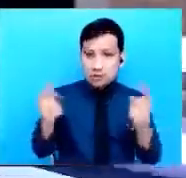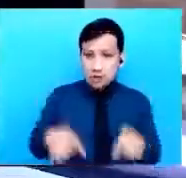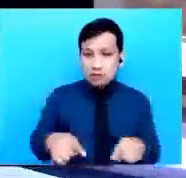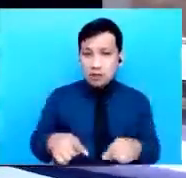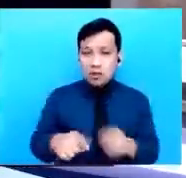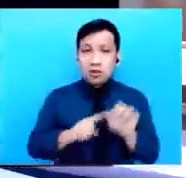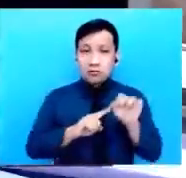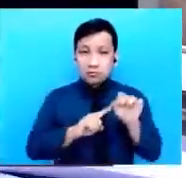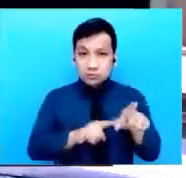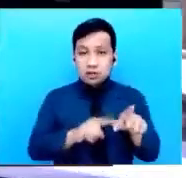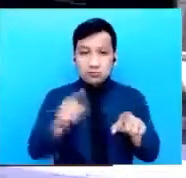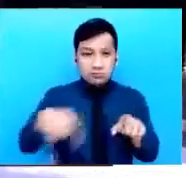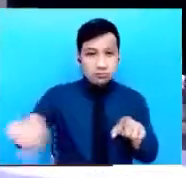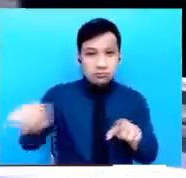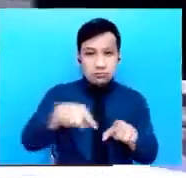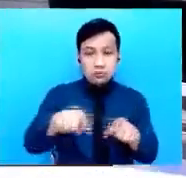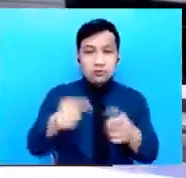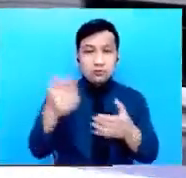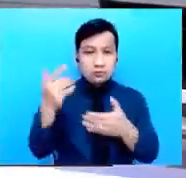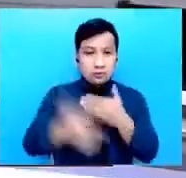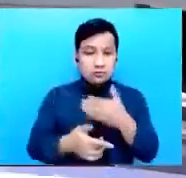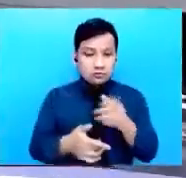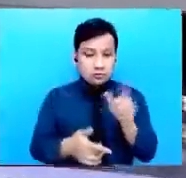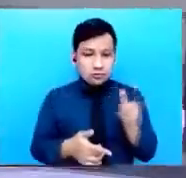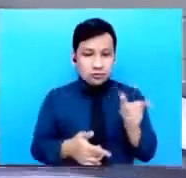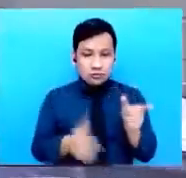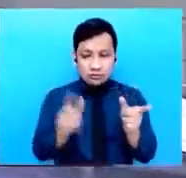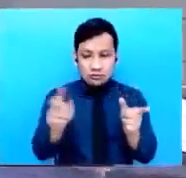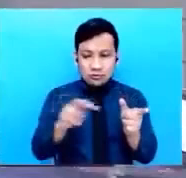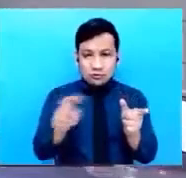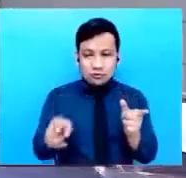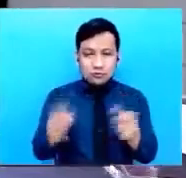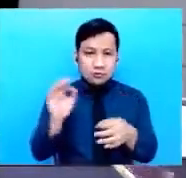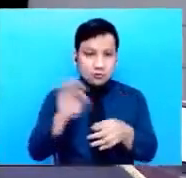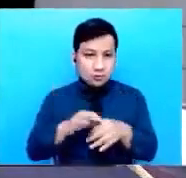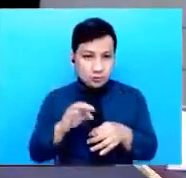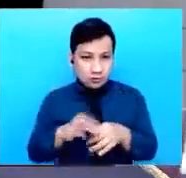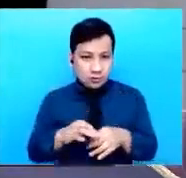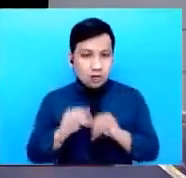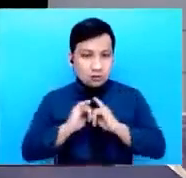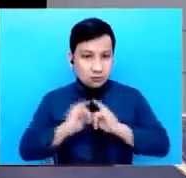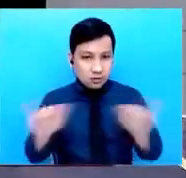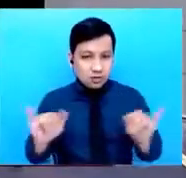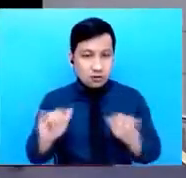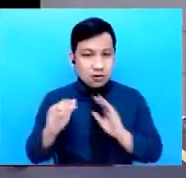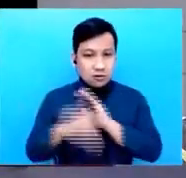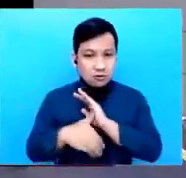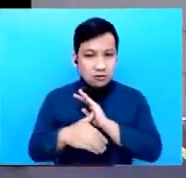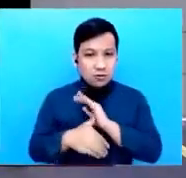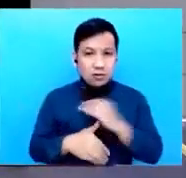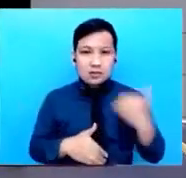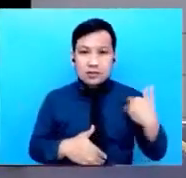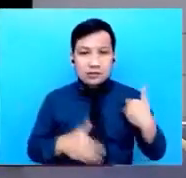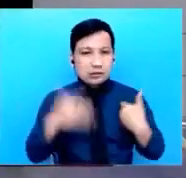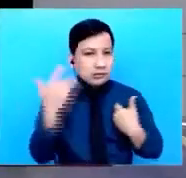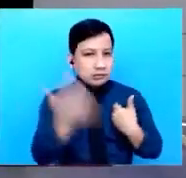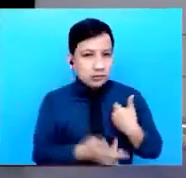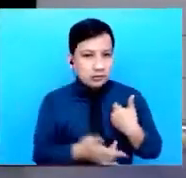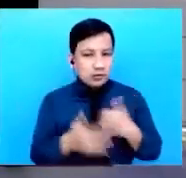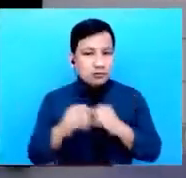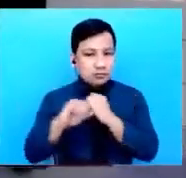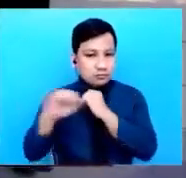na campaign period para sa 2022 elections. Ang sabi nga po ng COMELEC, hindi pa dapat nga kampanya yung